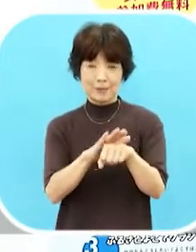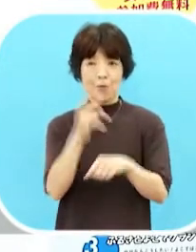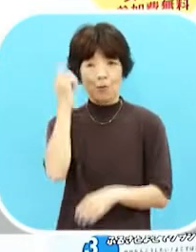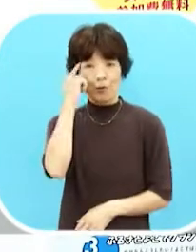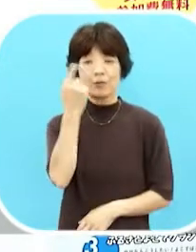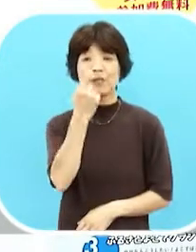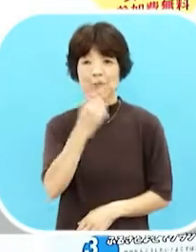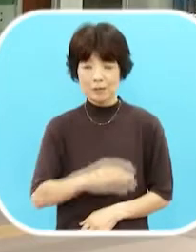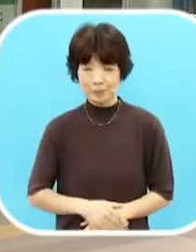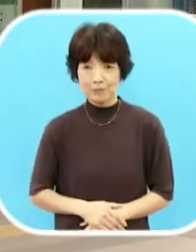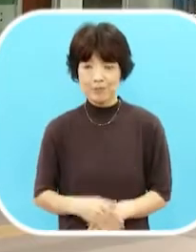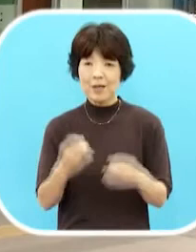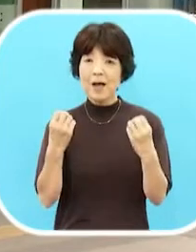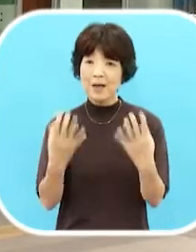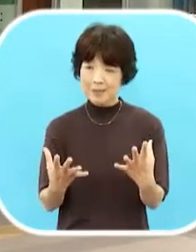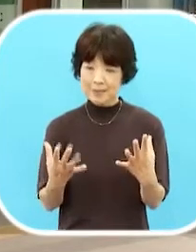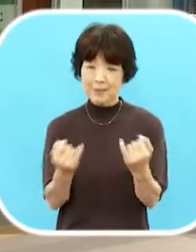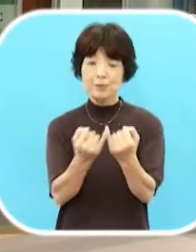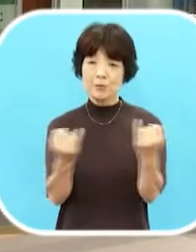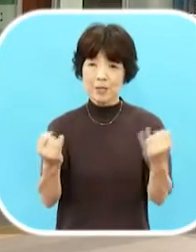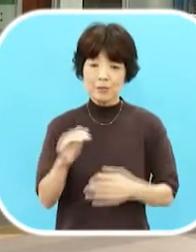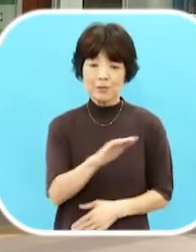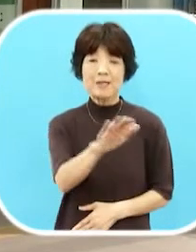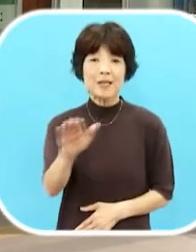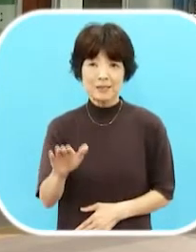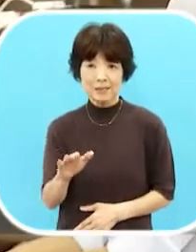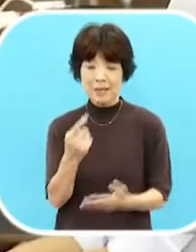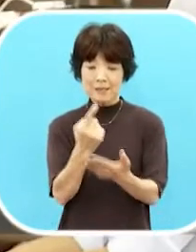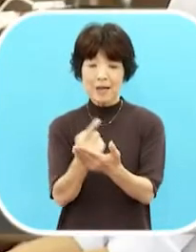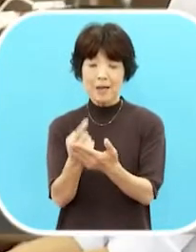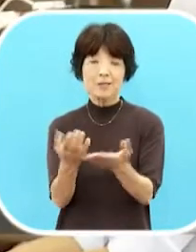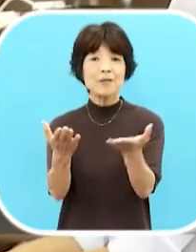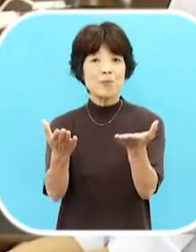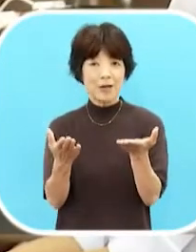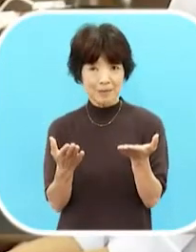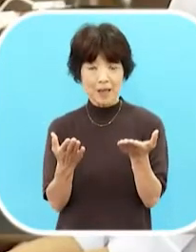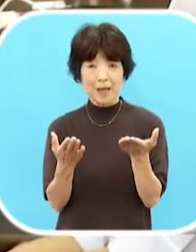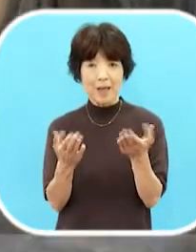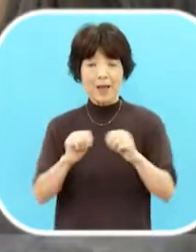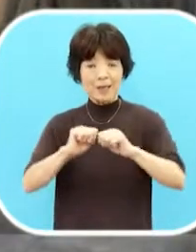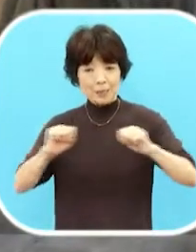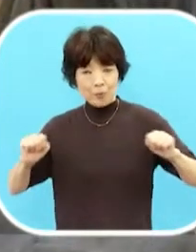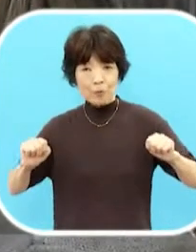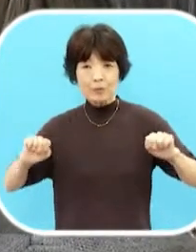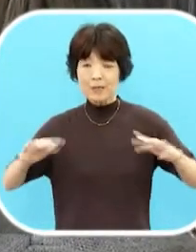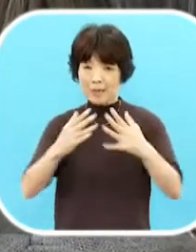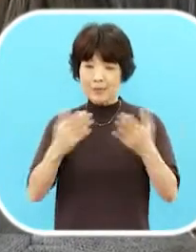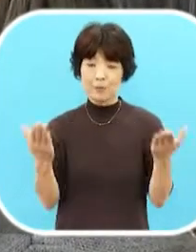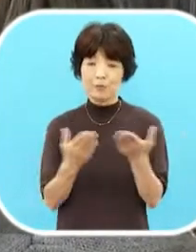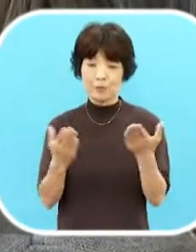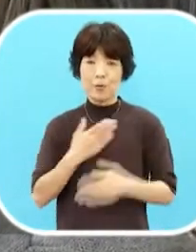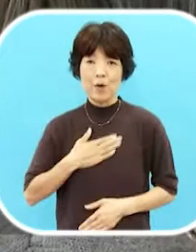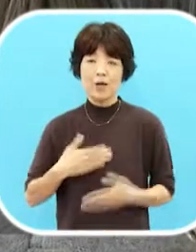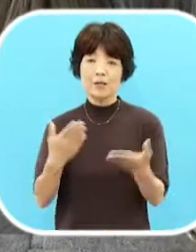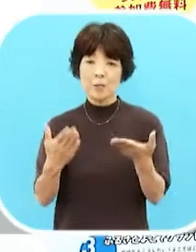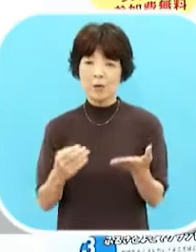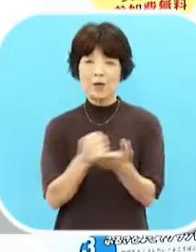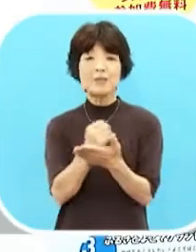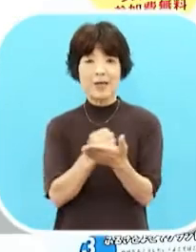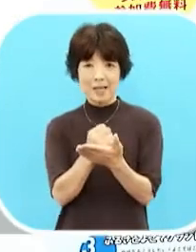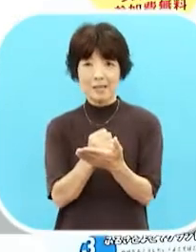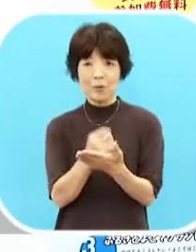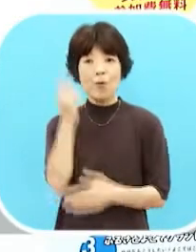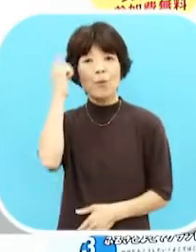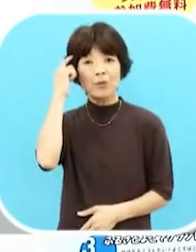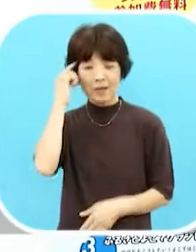と思っております。新たに女性の皆様方に参加していただいて、広く建設業を知ってもらう機会にしたい